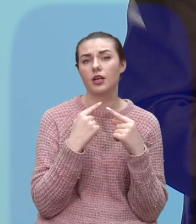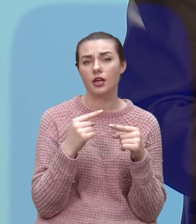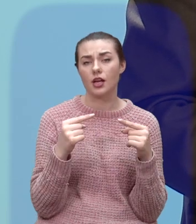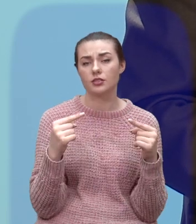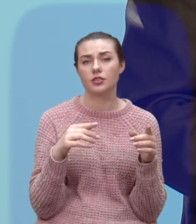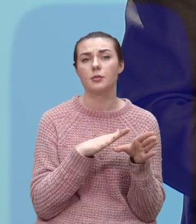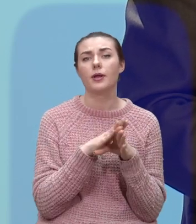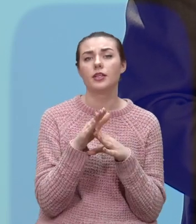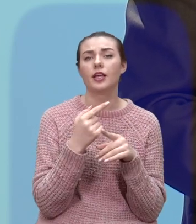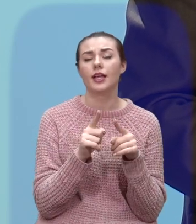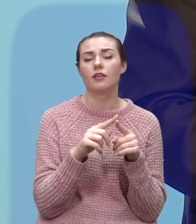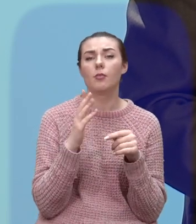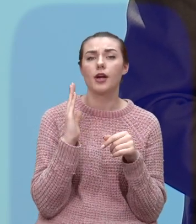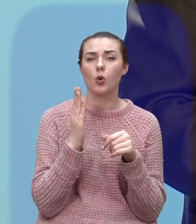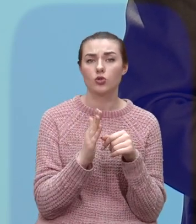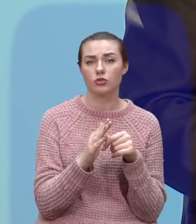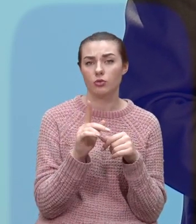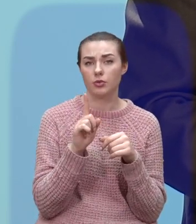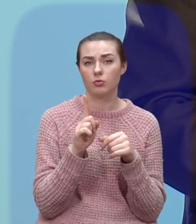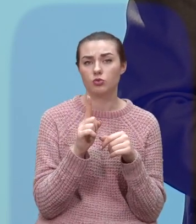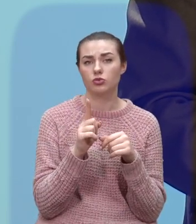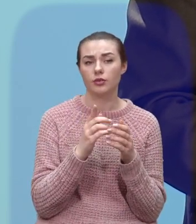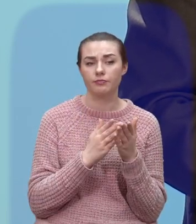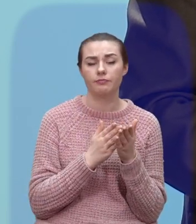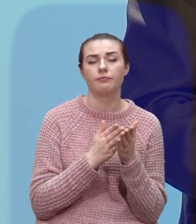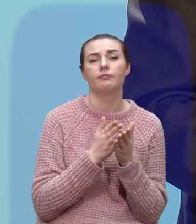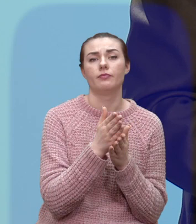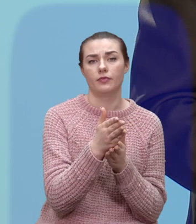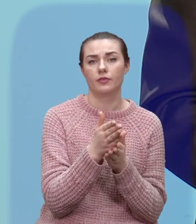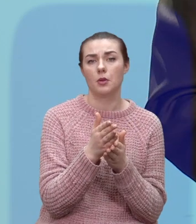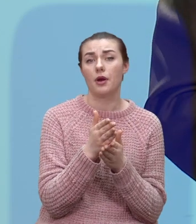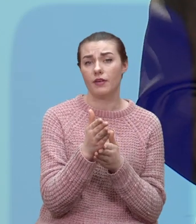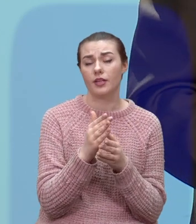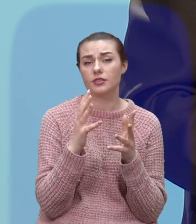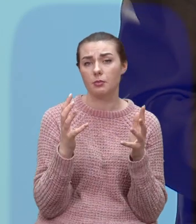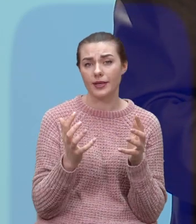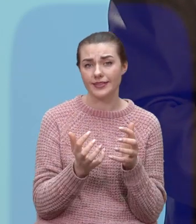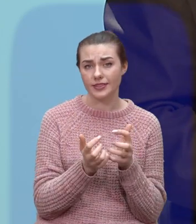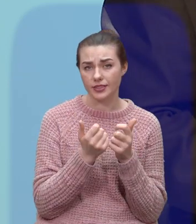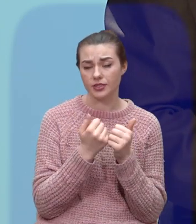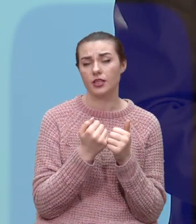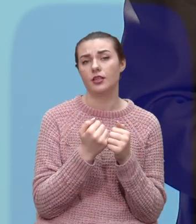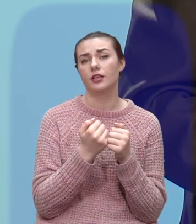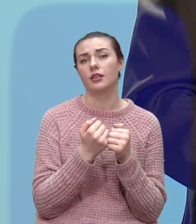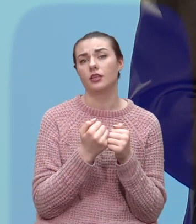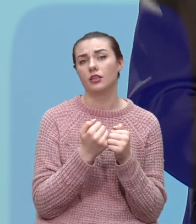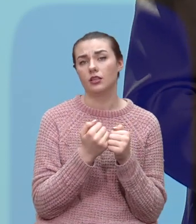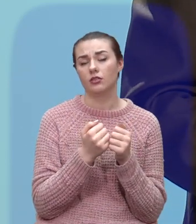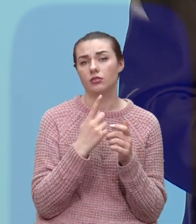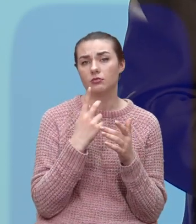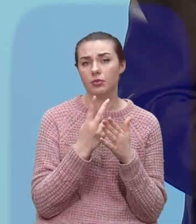исполнения этого пророчества потому что вектор спасительный вектор